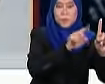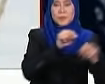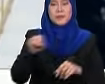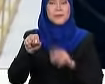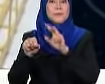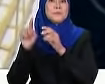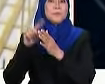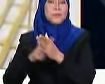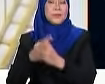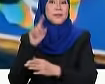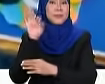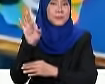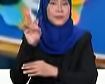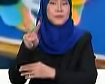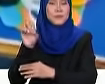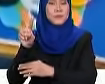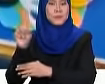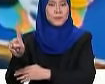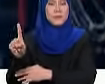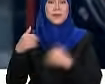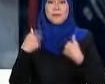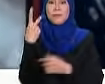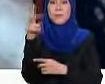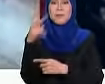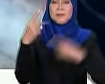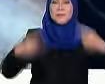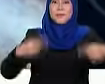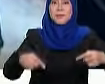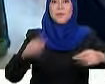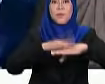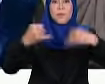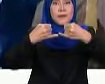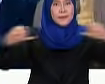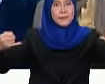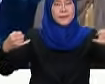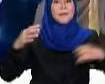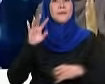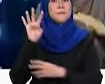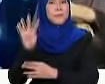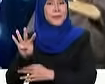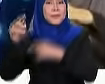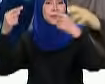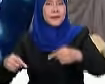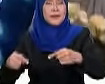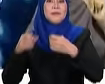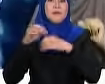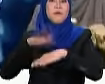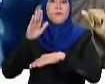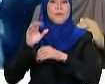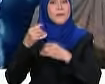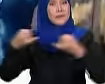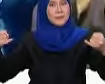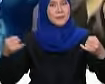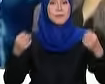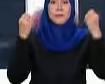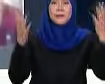September 2021 melibatkan 12 pertandingan secara atas talian dan tempat pertandingan secara offline mendapat